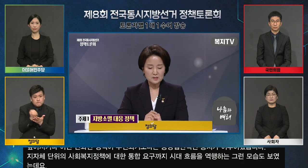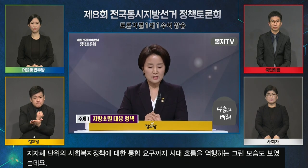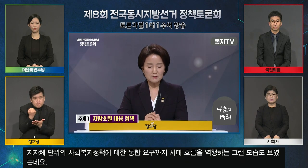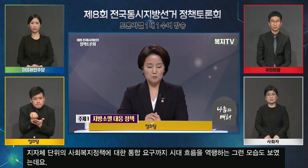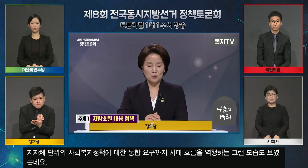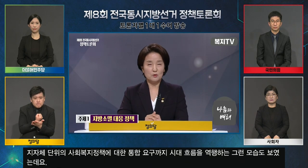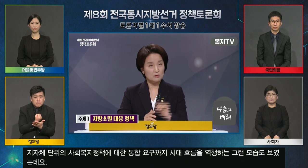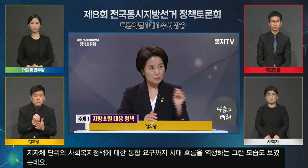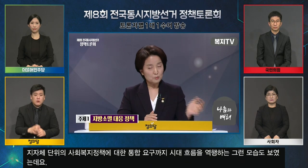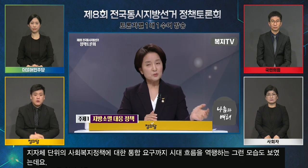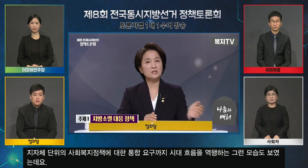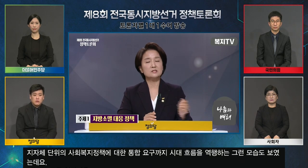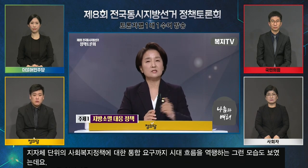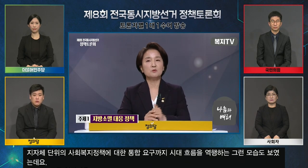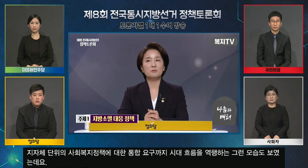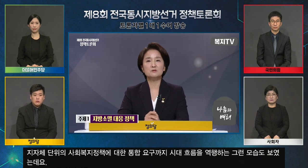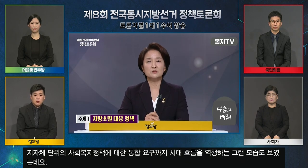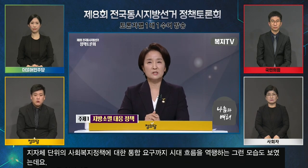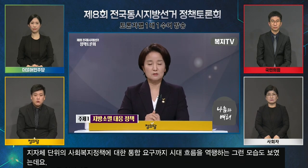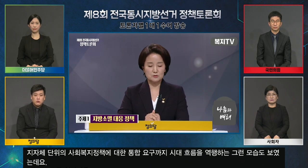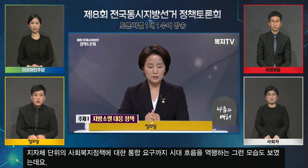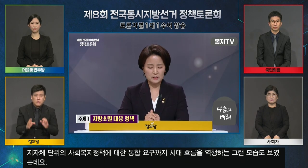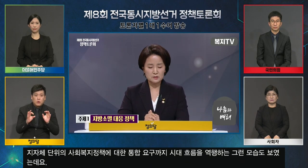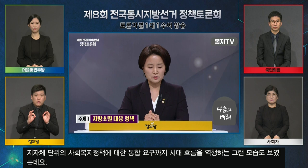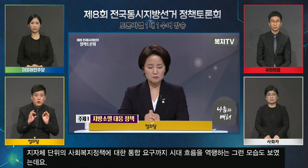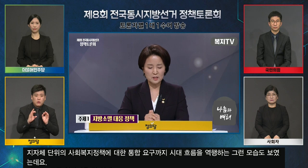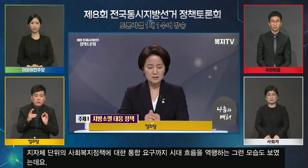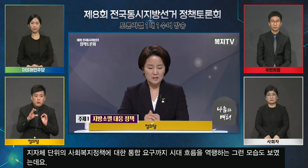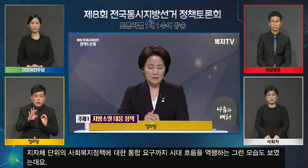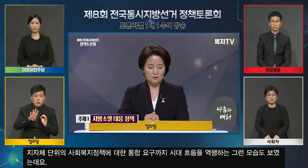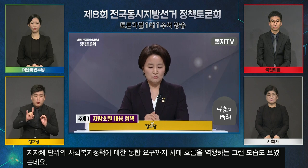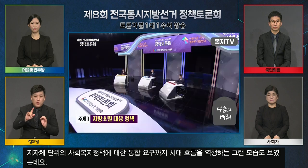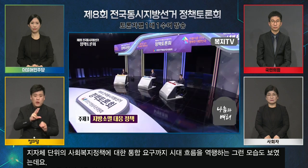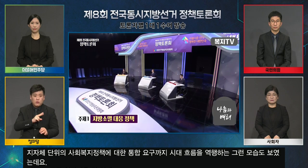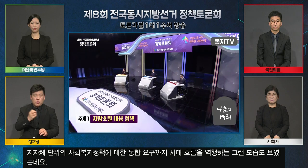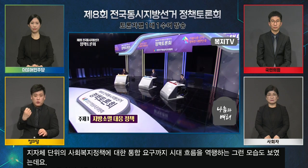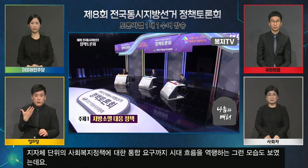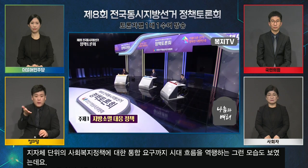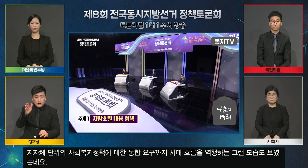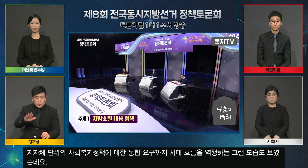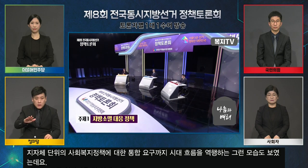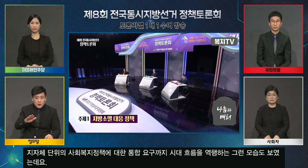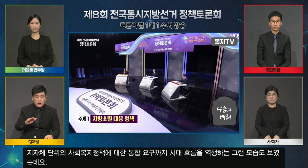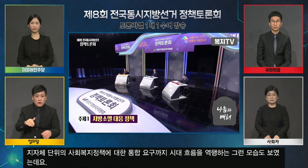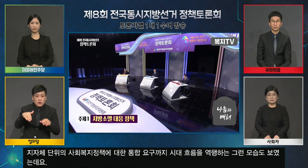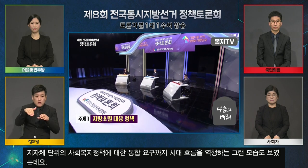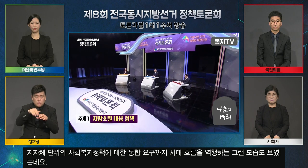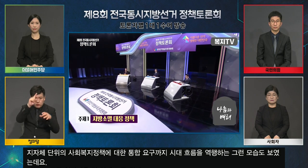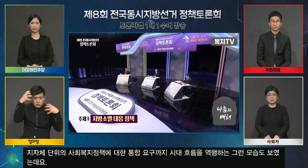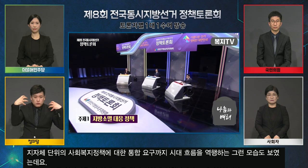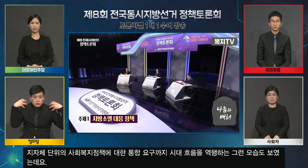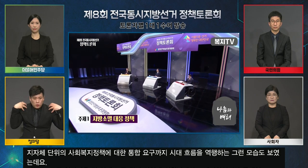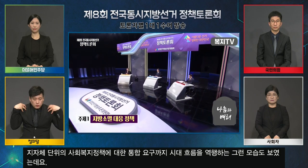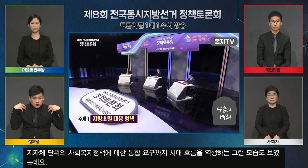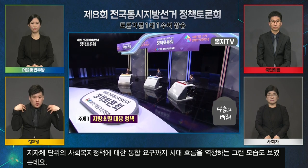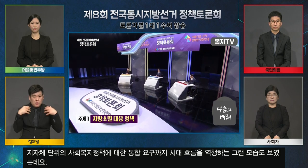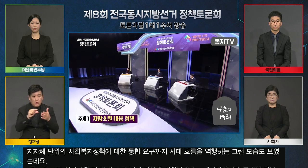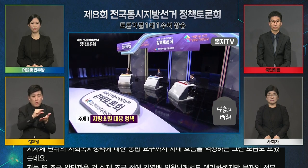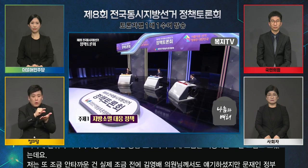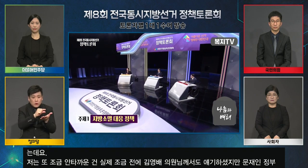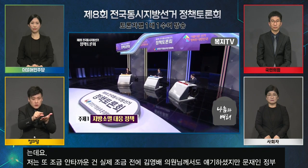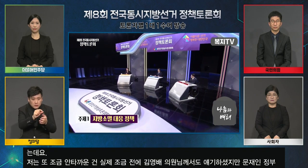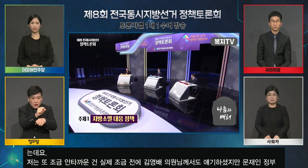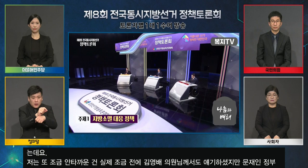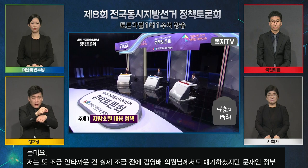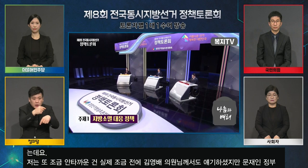실제 좀 전에 김영배 의원님께서도 얘기하셨지만 문재인 정부가 지방사무와 재정 일부 이왕